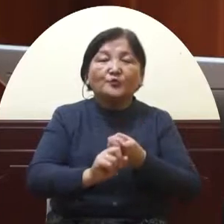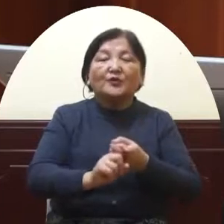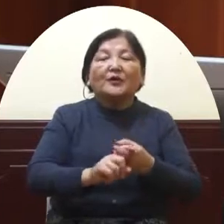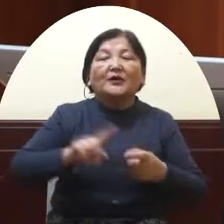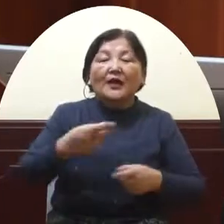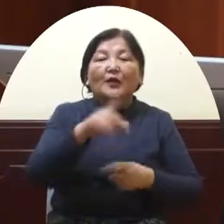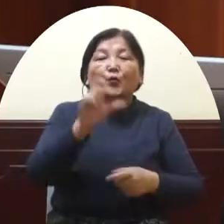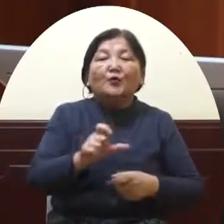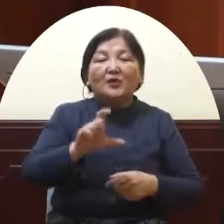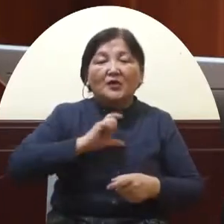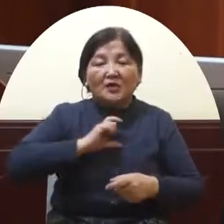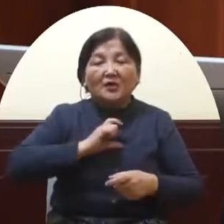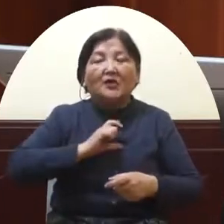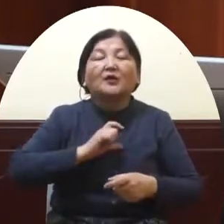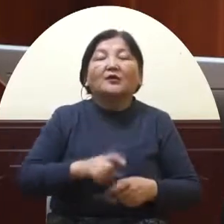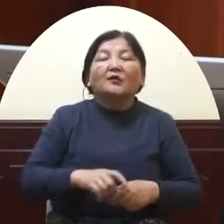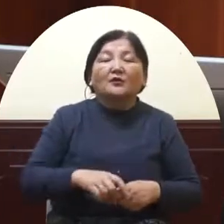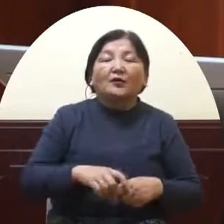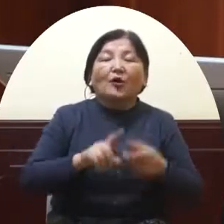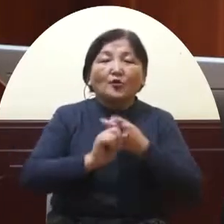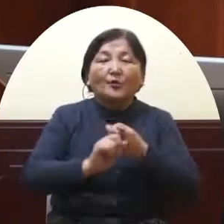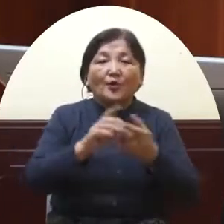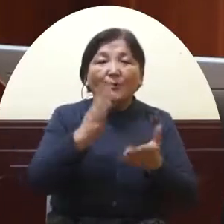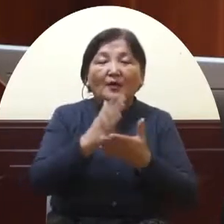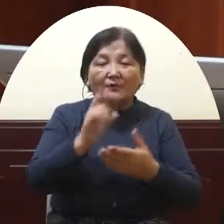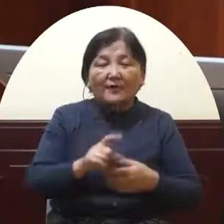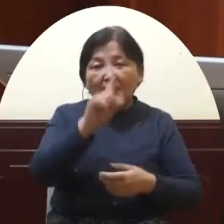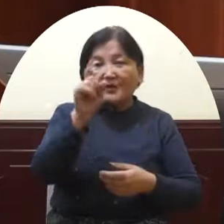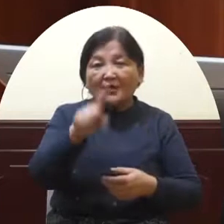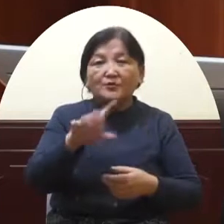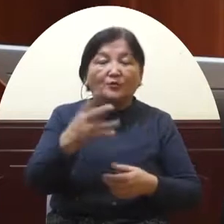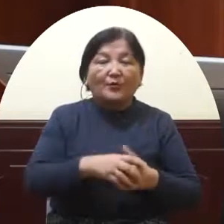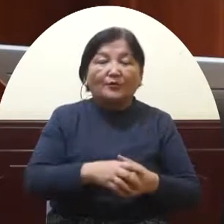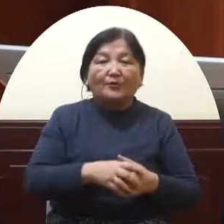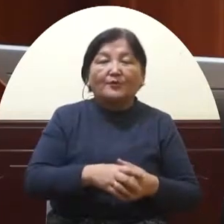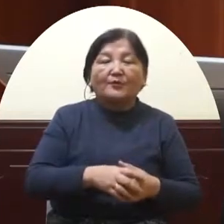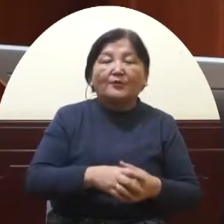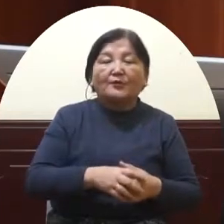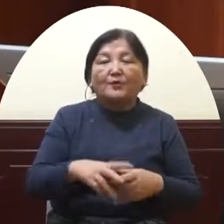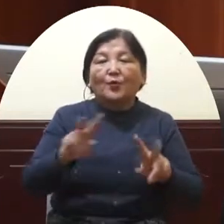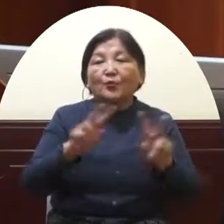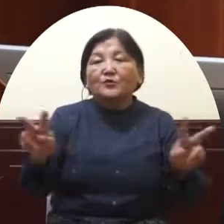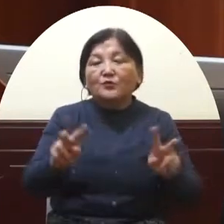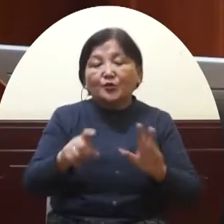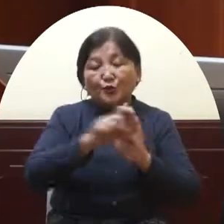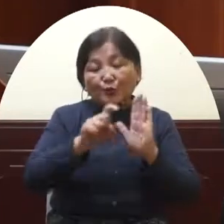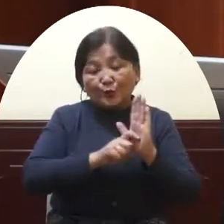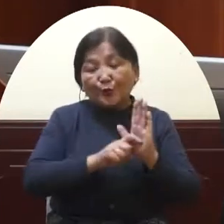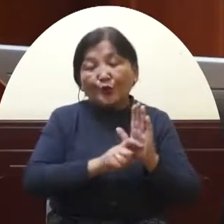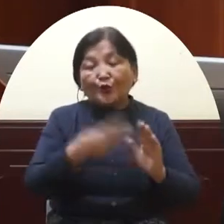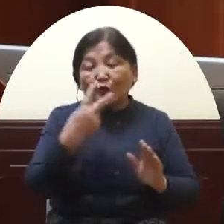магадгүй. 2003 онд батлагдсан Монгол улсын хүний эрхийн үндэсний хөтөлбөр гэж байгаа. Энэ